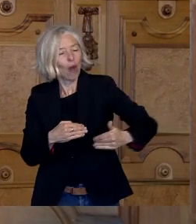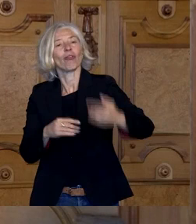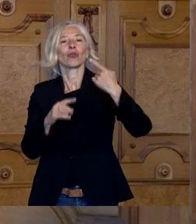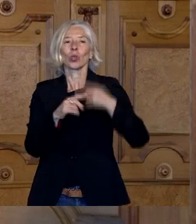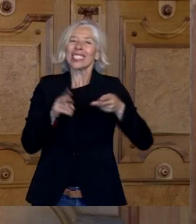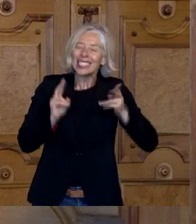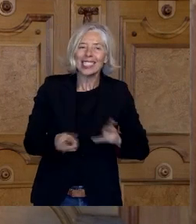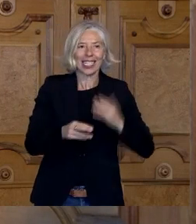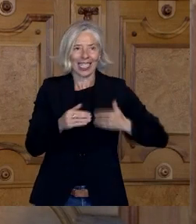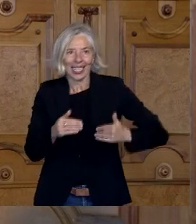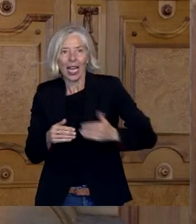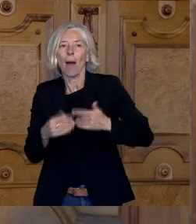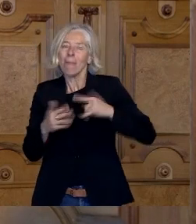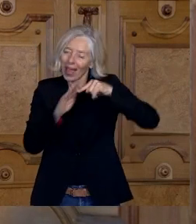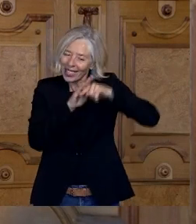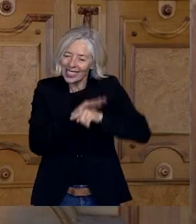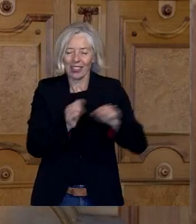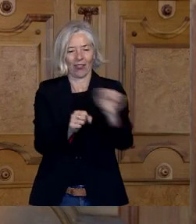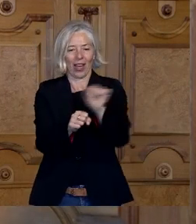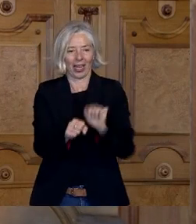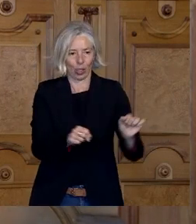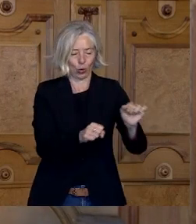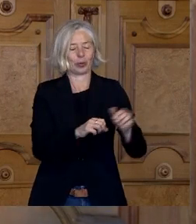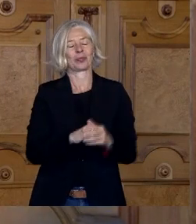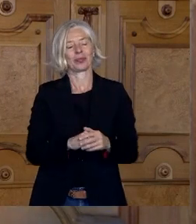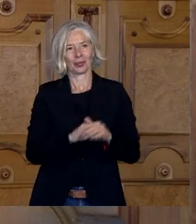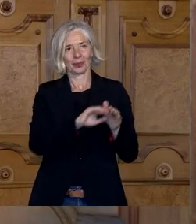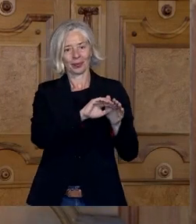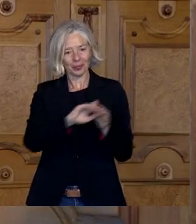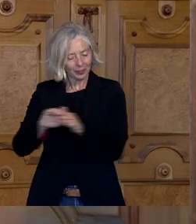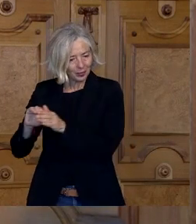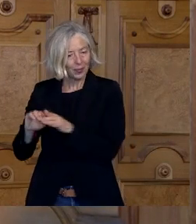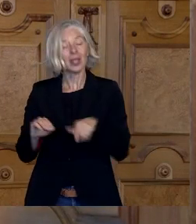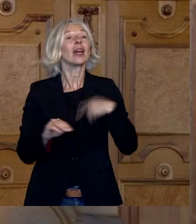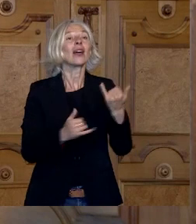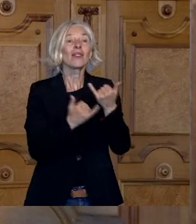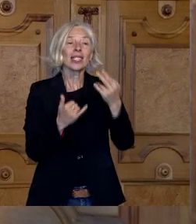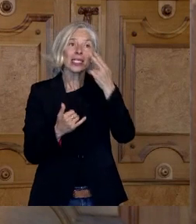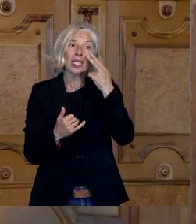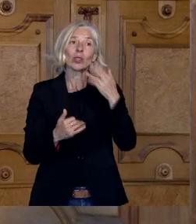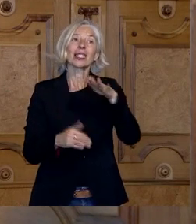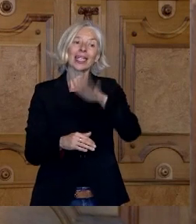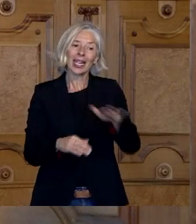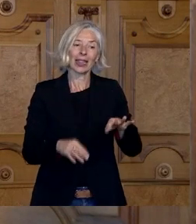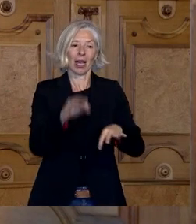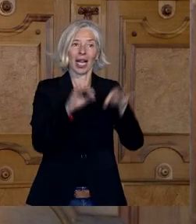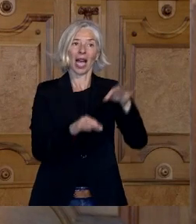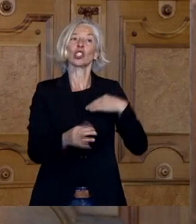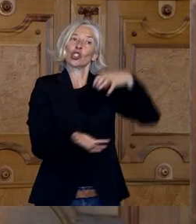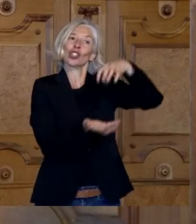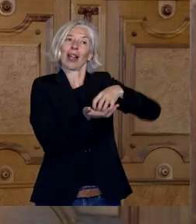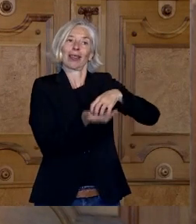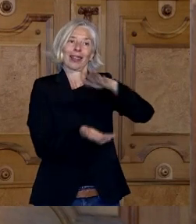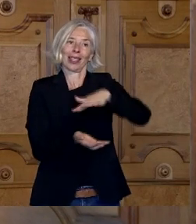gereinigt. Ich komme dann zum Bereich der städtischen Kindertagesstätten. Generell ist es für alle Kindertagesstätten ja auch